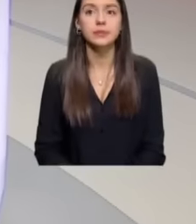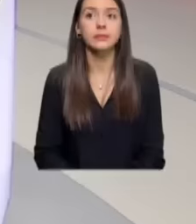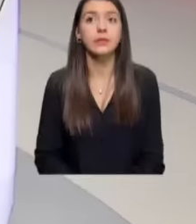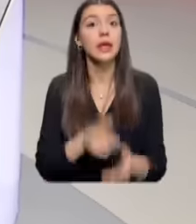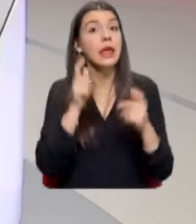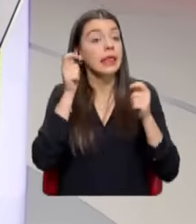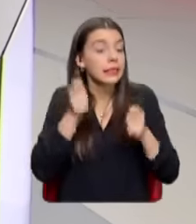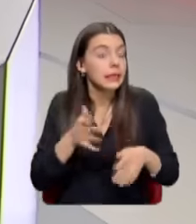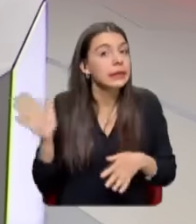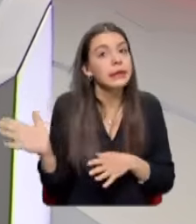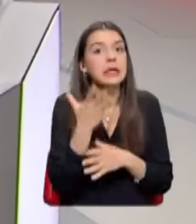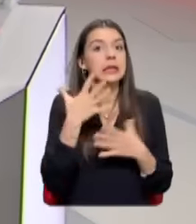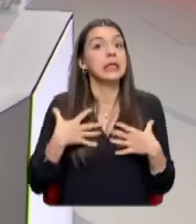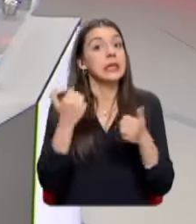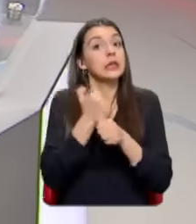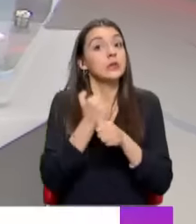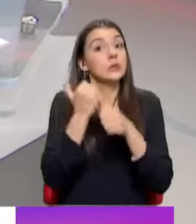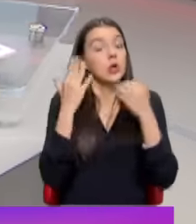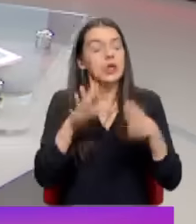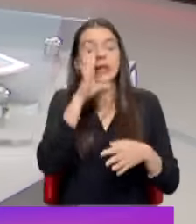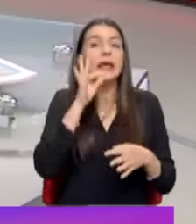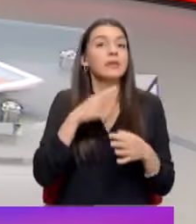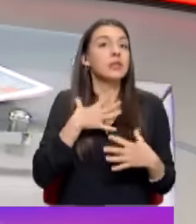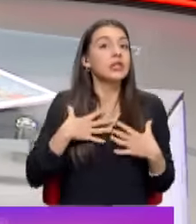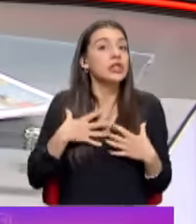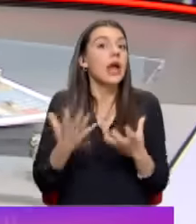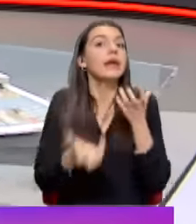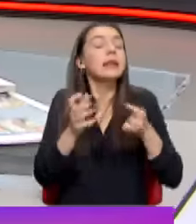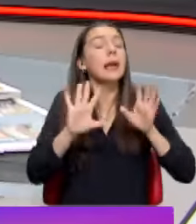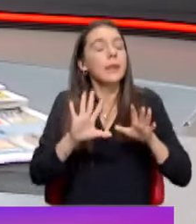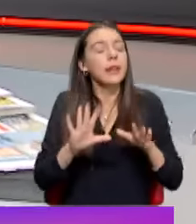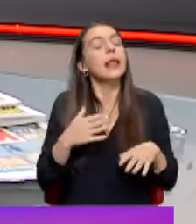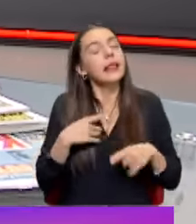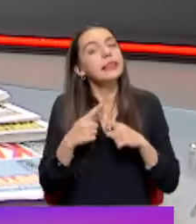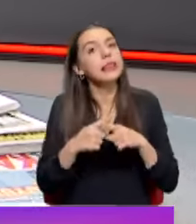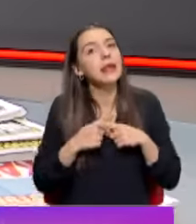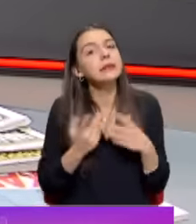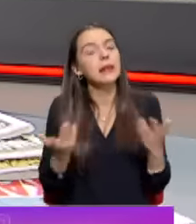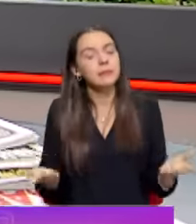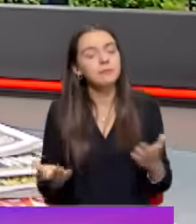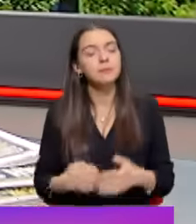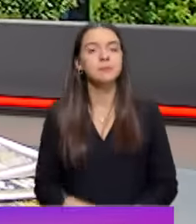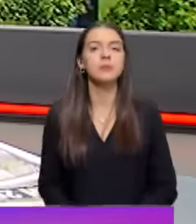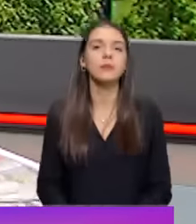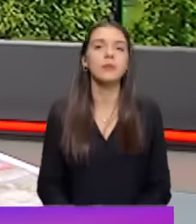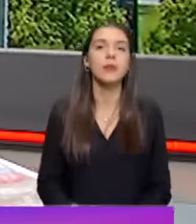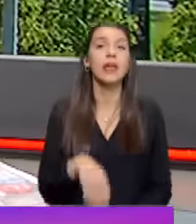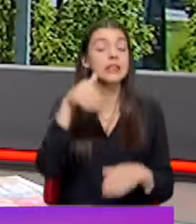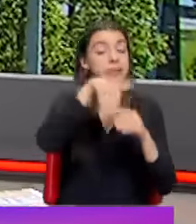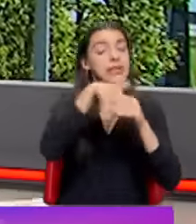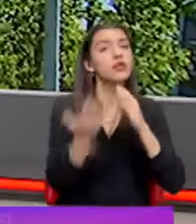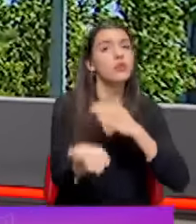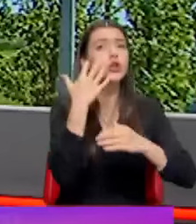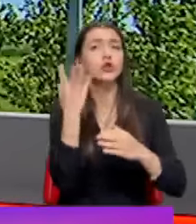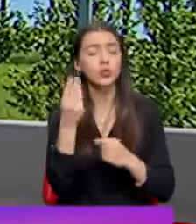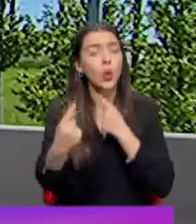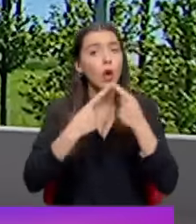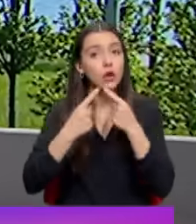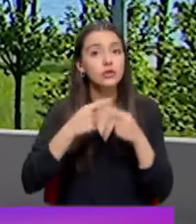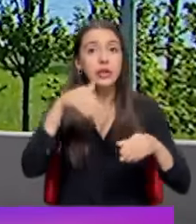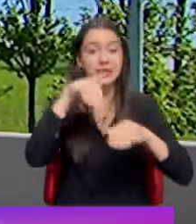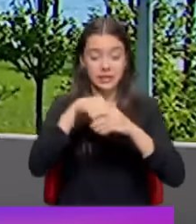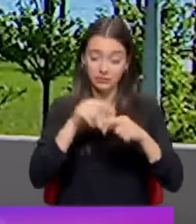Gelmiş geçmiş olsun, kimsenin canının yanmamış olması yine teselli oldu. Seçim öncesinde de çok konuşuldu.